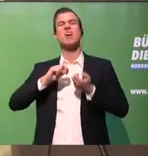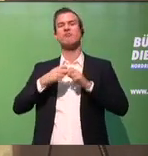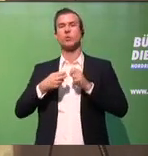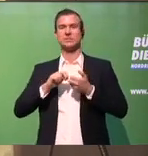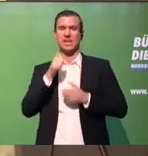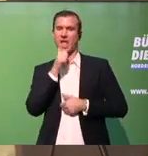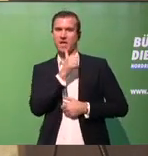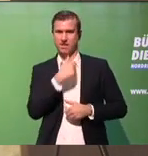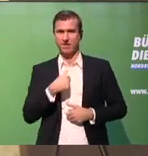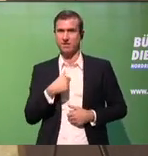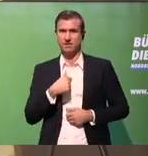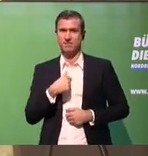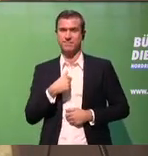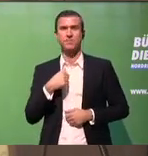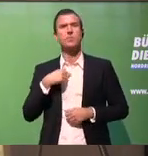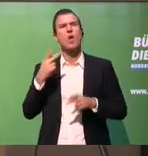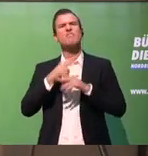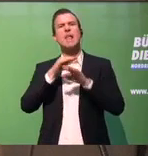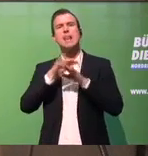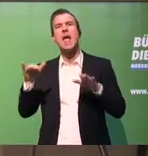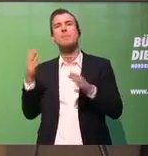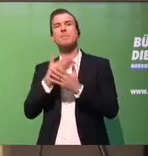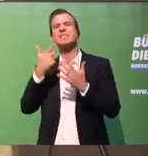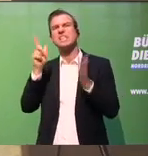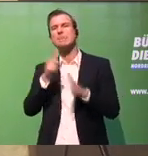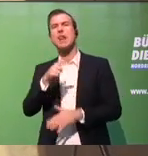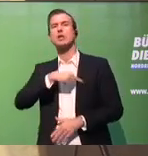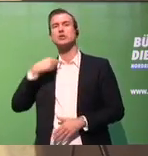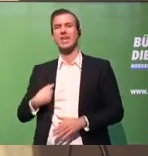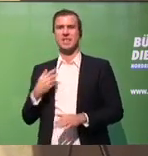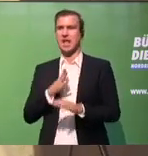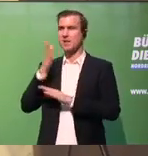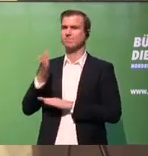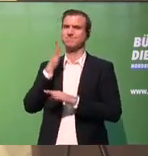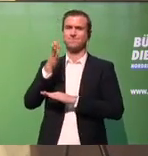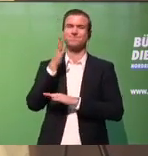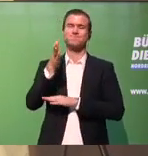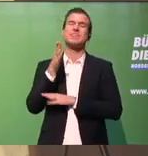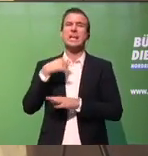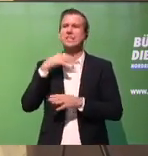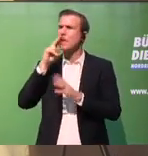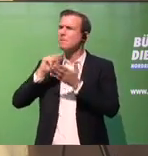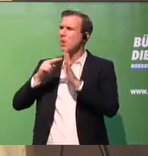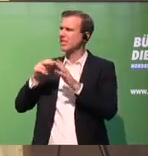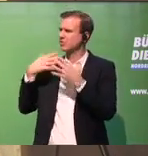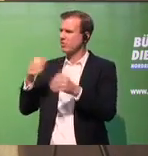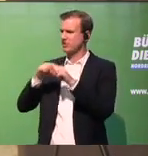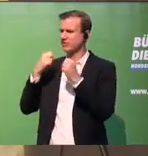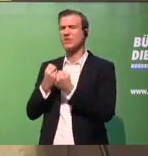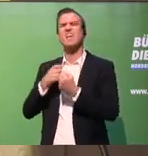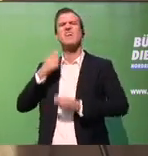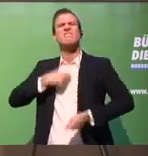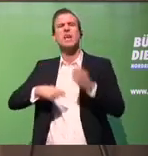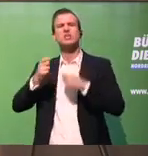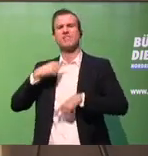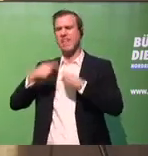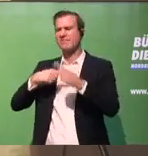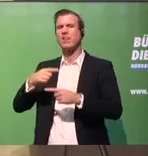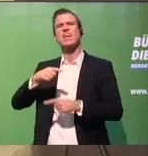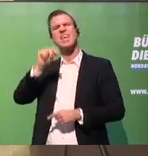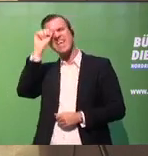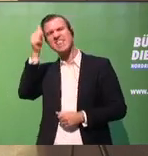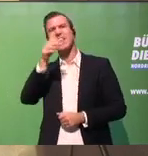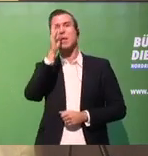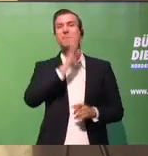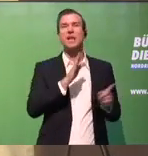sehr oft in Ländern wie jetzt zum Beispiel 7-mal in China gewesen, sehe da die politische Entwicklung, aber insbesondere die wirtschaftliche Entwicklung in Indien und Brasilien, da